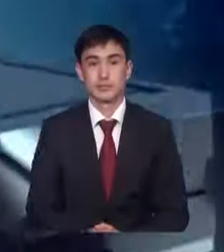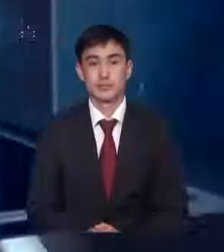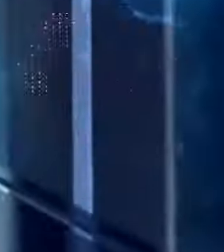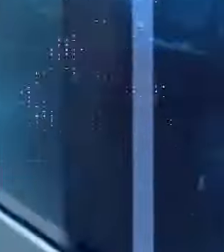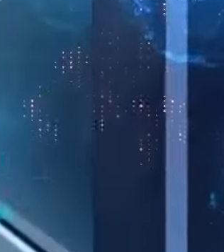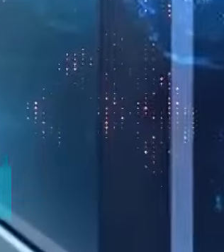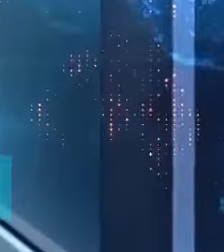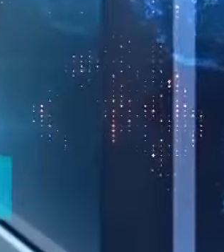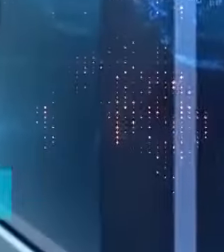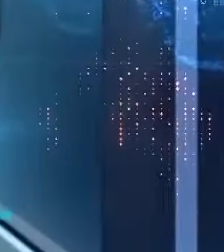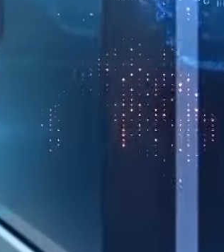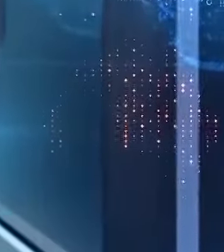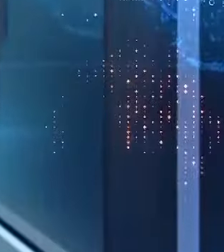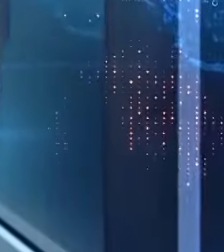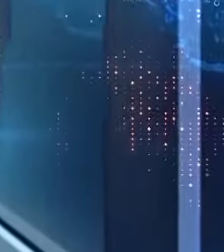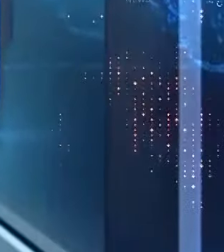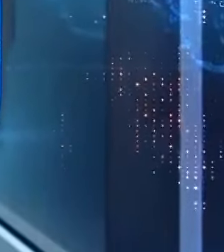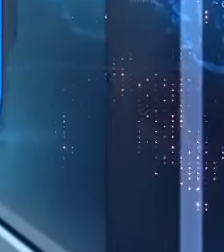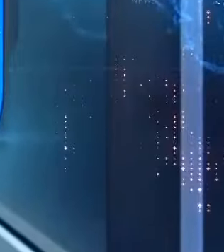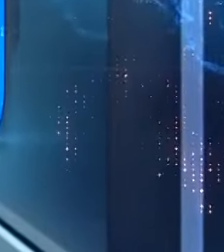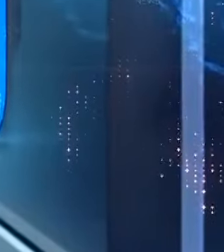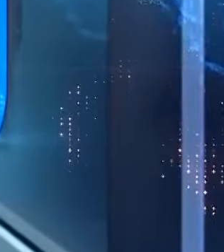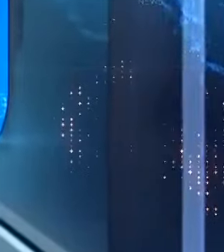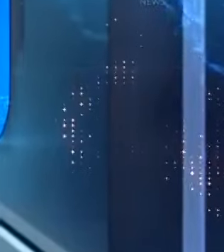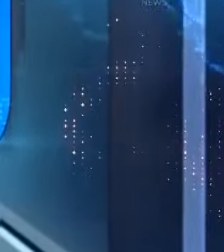Жарган Нурланулы, телерадиокомпания ЖТСУ.